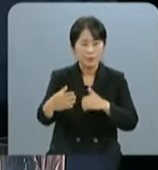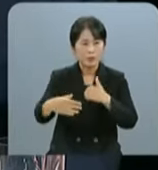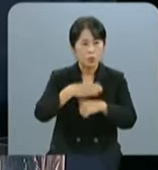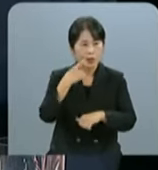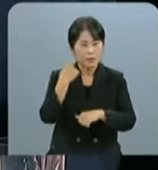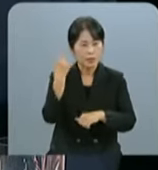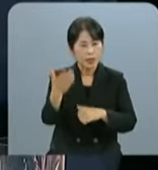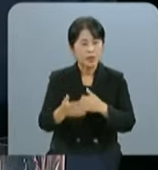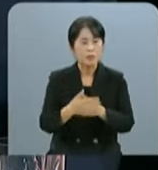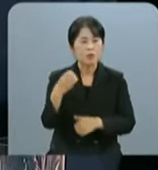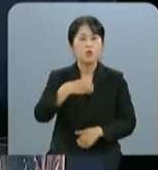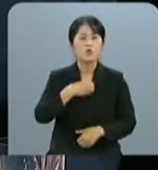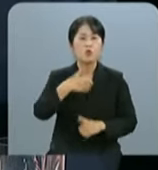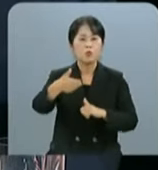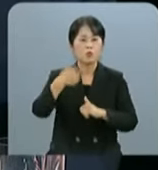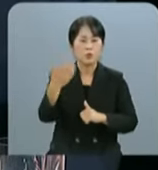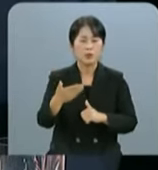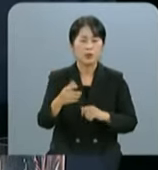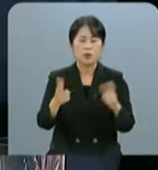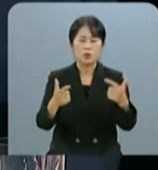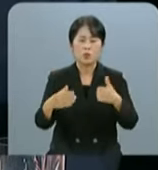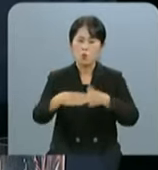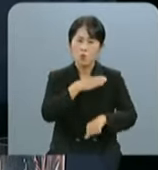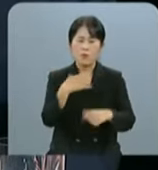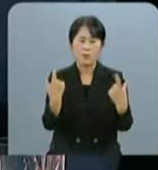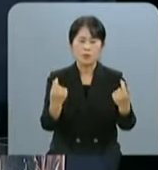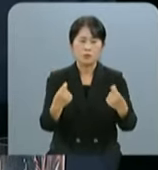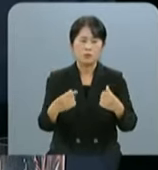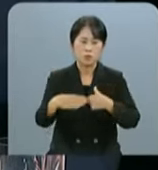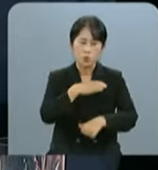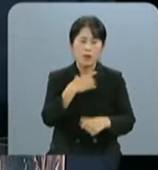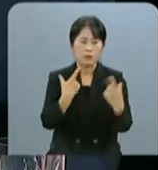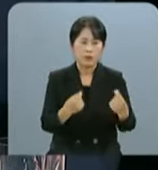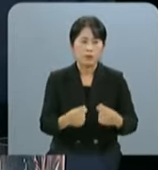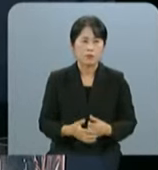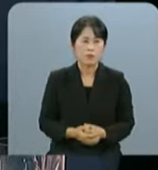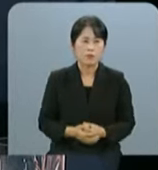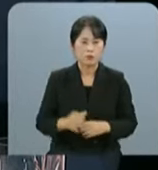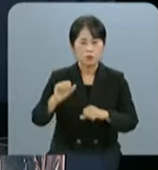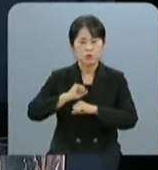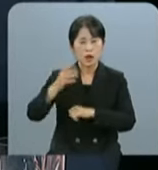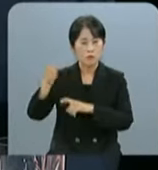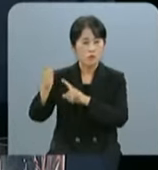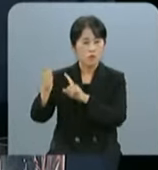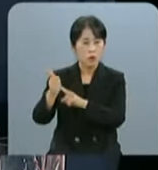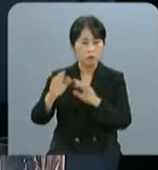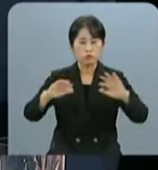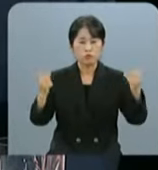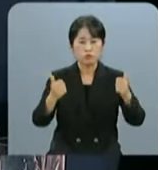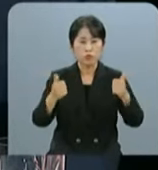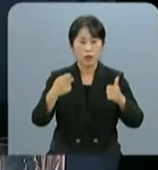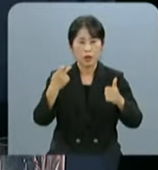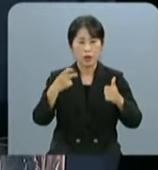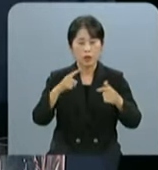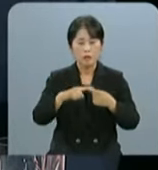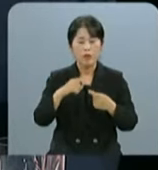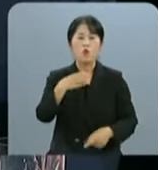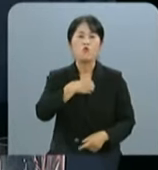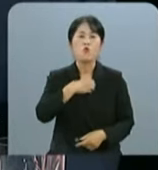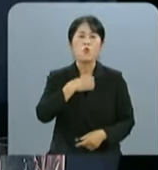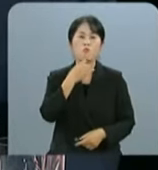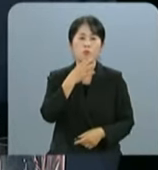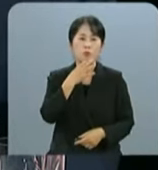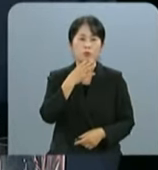단순한 위협입니까? 당연히 도발이죠. 도발이죠. 네. 근데 우리 국방장관은 국회에서 이거를 그냥 위협이라